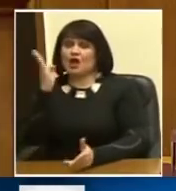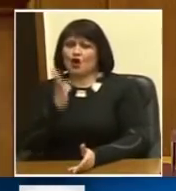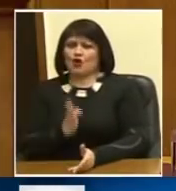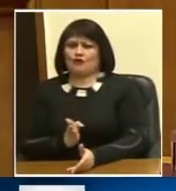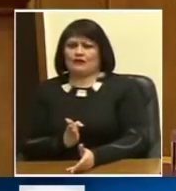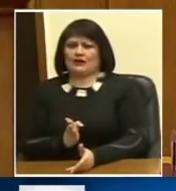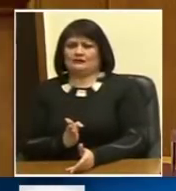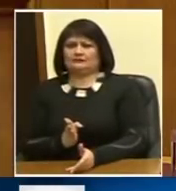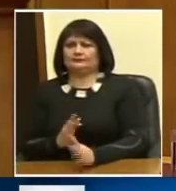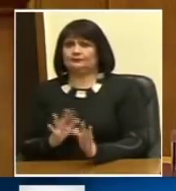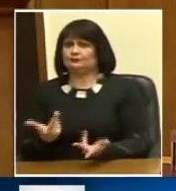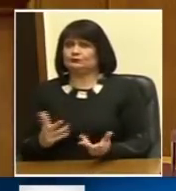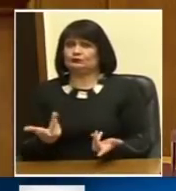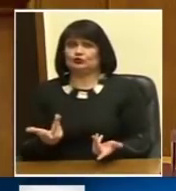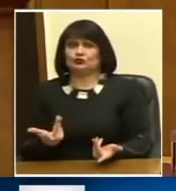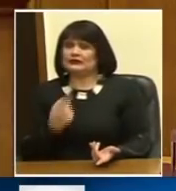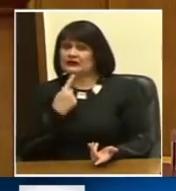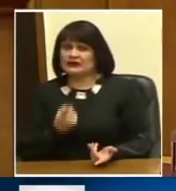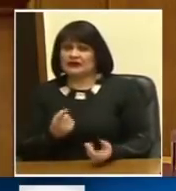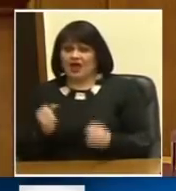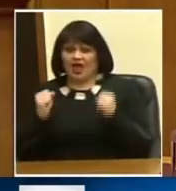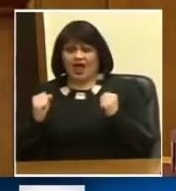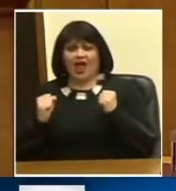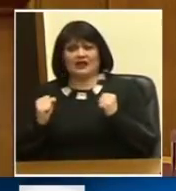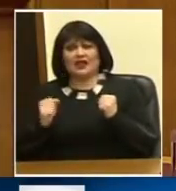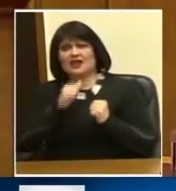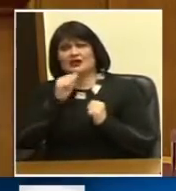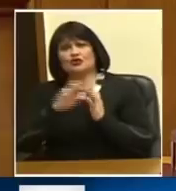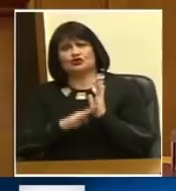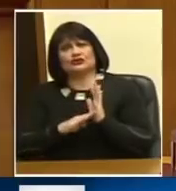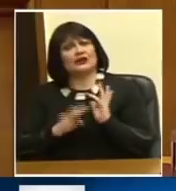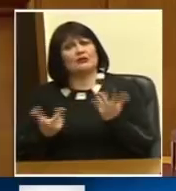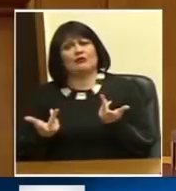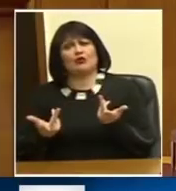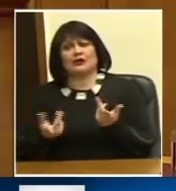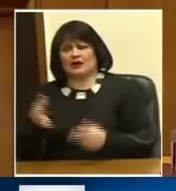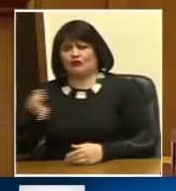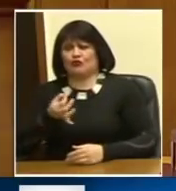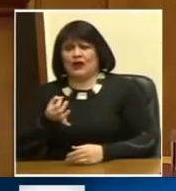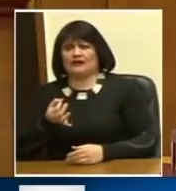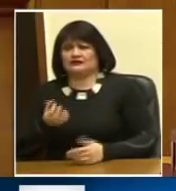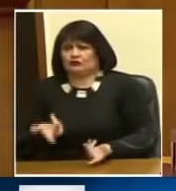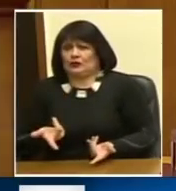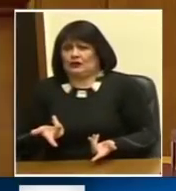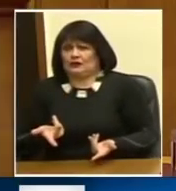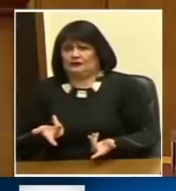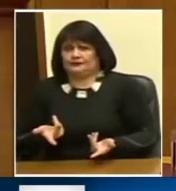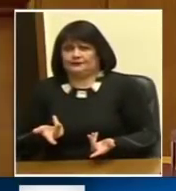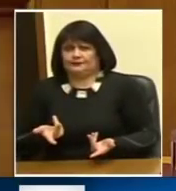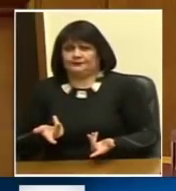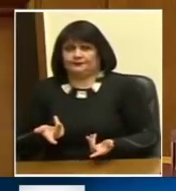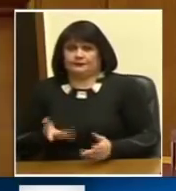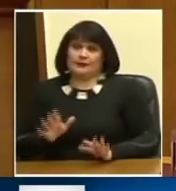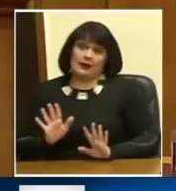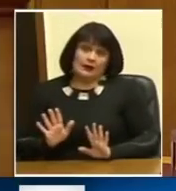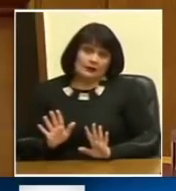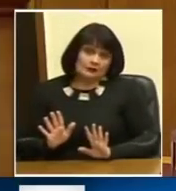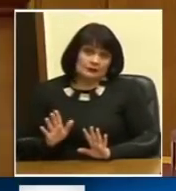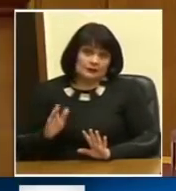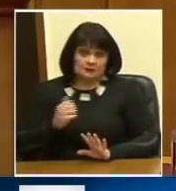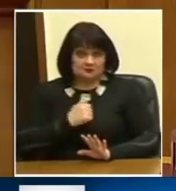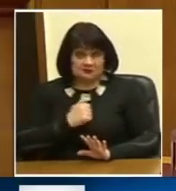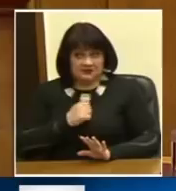είναι λοιπόν αυτή η περιβόητη ανθεκτικότητα του Συντάγματος στην οποία συζητάμε. Εκτός αν θεωρούμε ότι